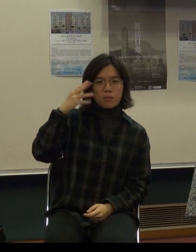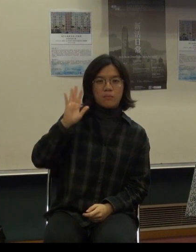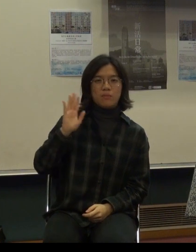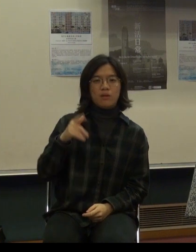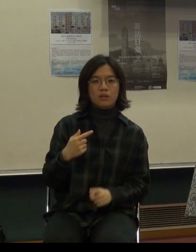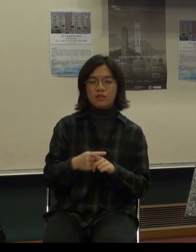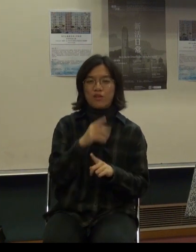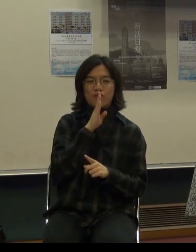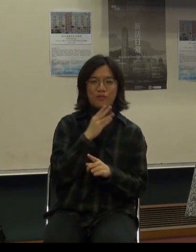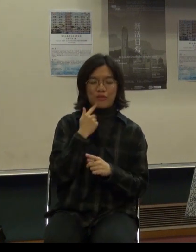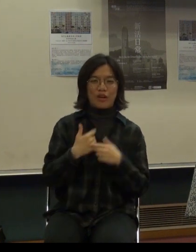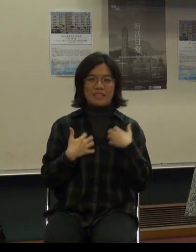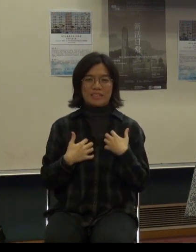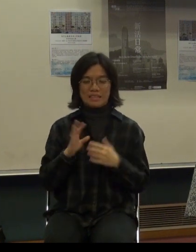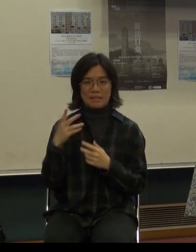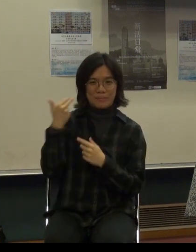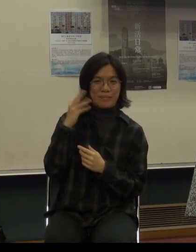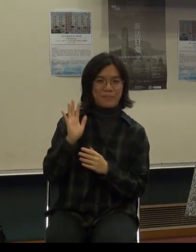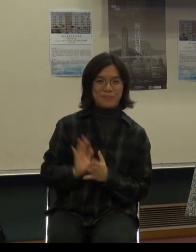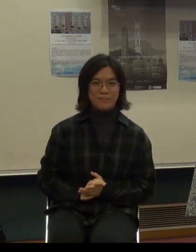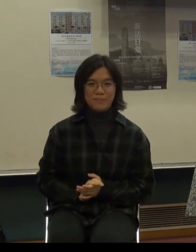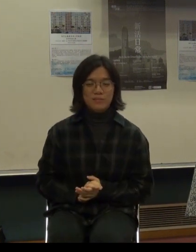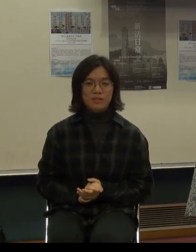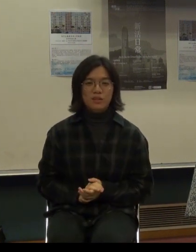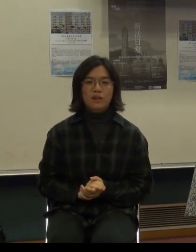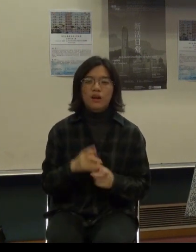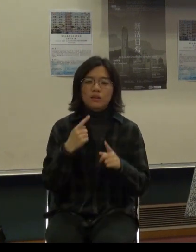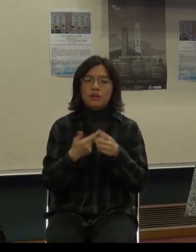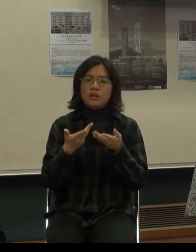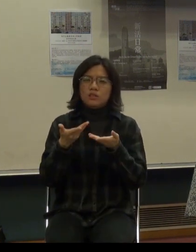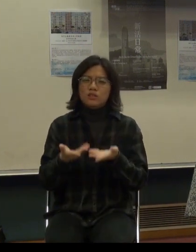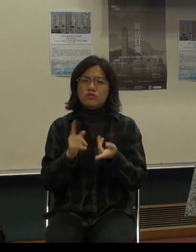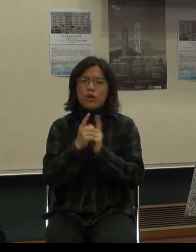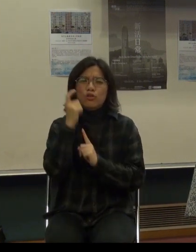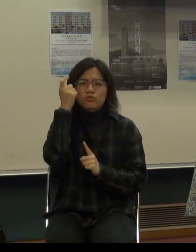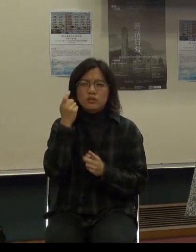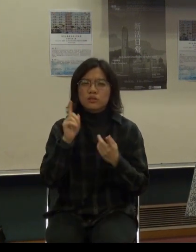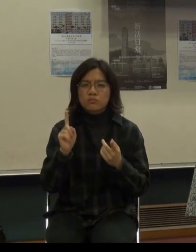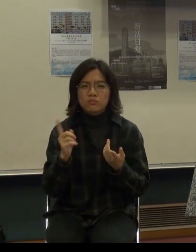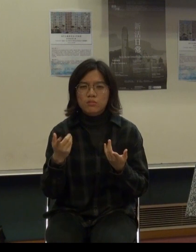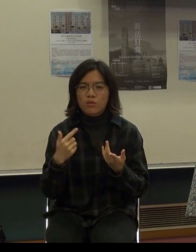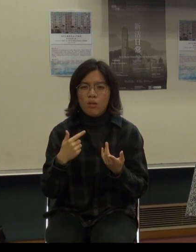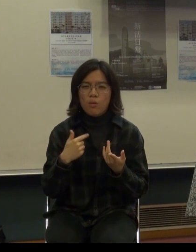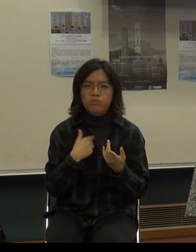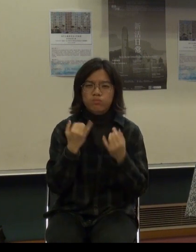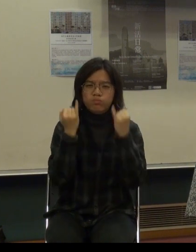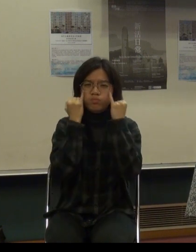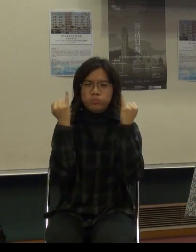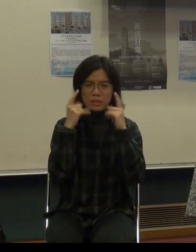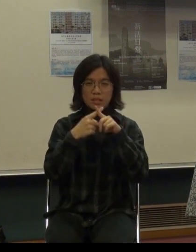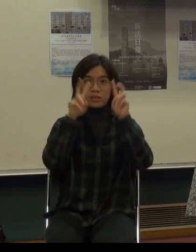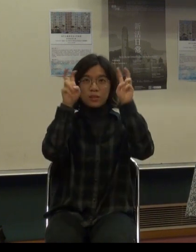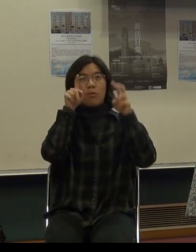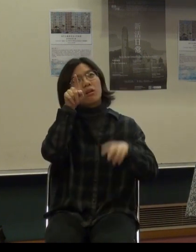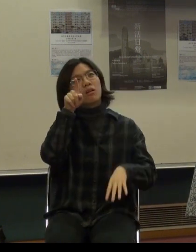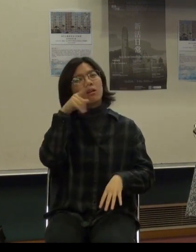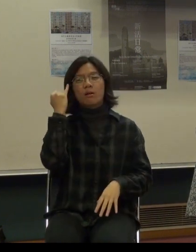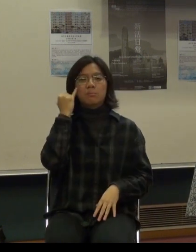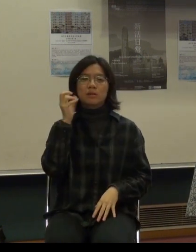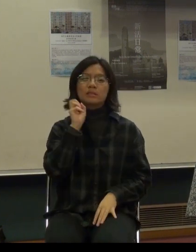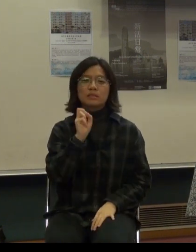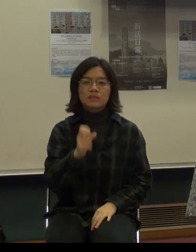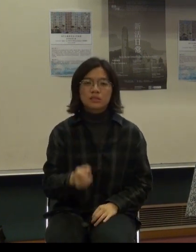唔識呢啲嘢啦，我比較緊張啲啊。我唔係好明咩叫現代主義啊。 即係成個題目我唔係好明白。因為個